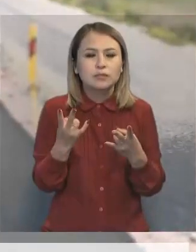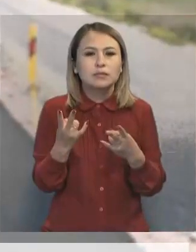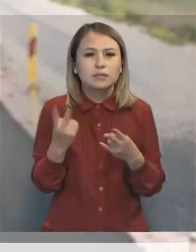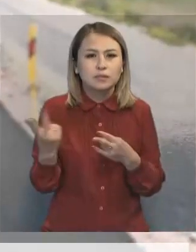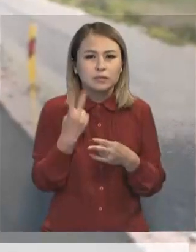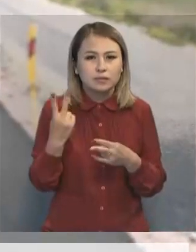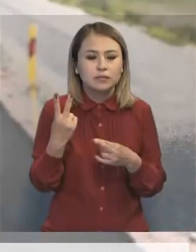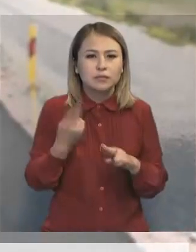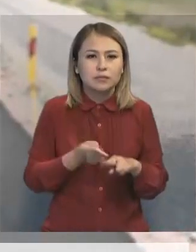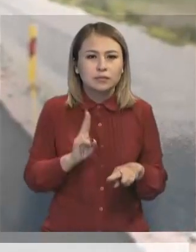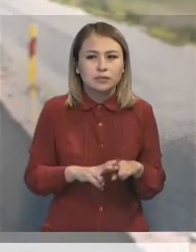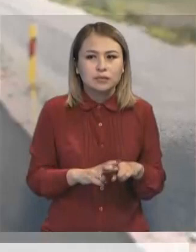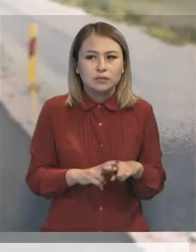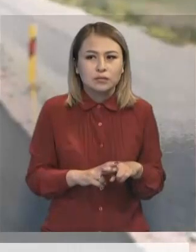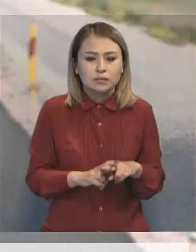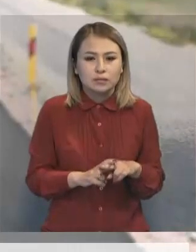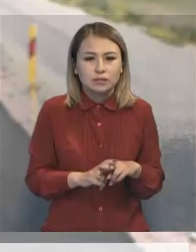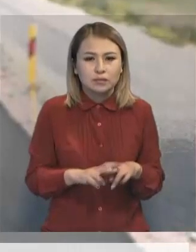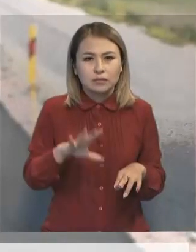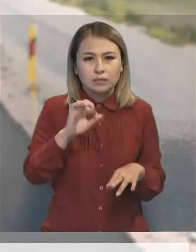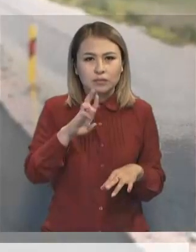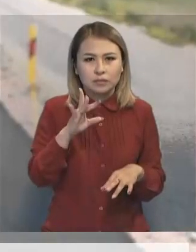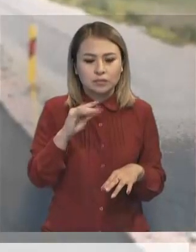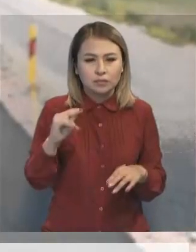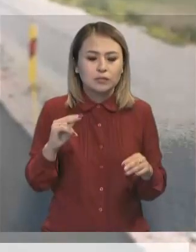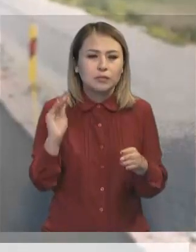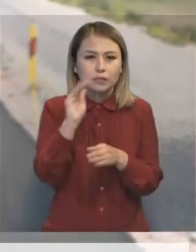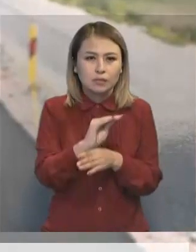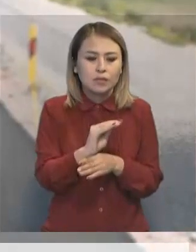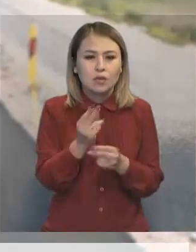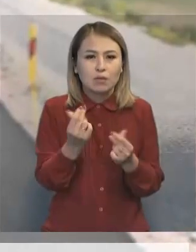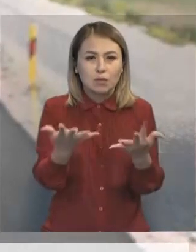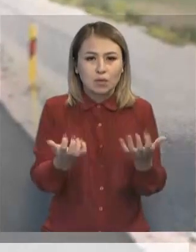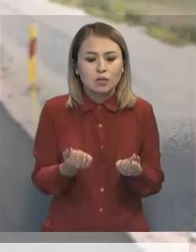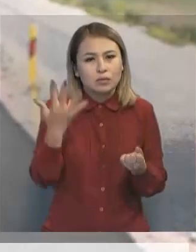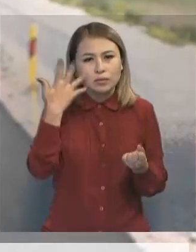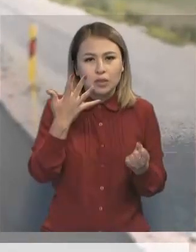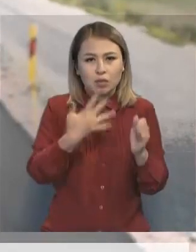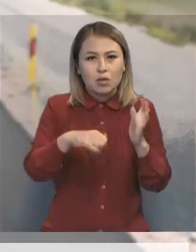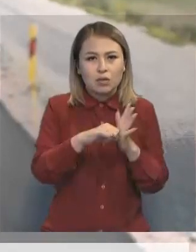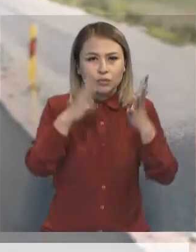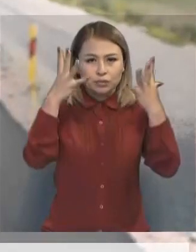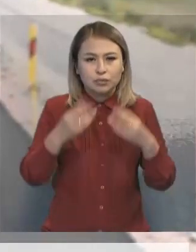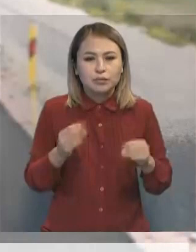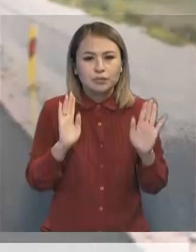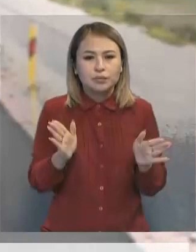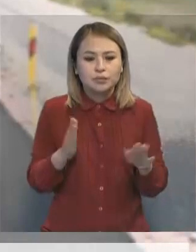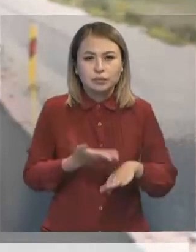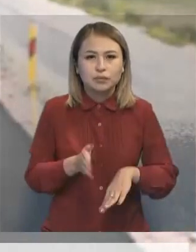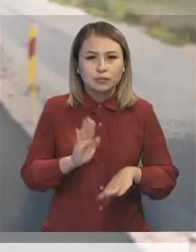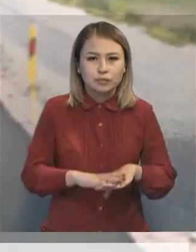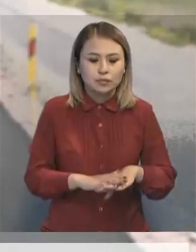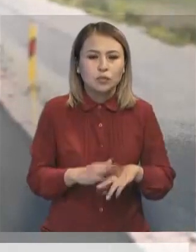екіншісі, мынау негізі субподрядчиктер, подрядчиктан жаңағы қаражат алған кезде 56 күнге дейін созылып кетеді екен. Бұл да енді қиындық